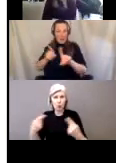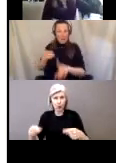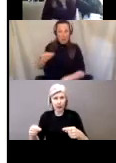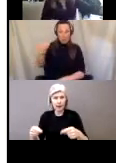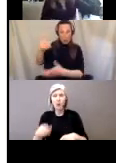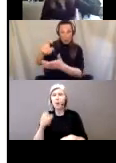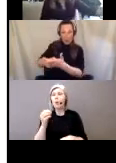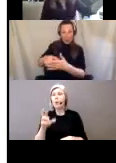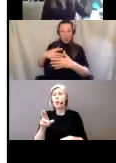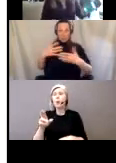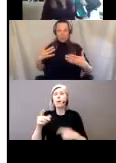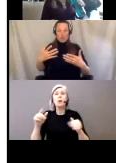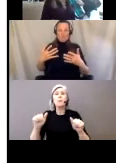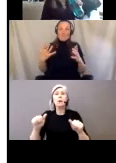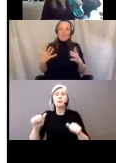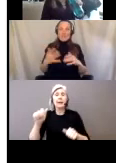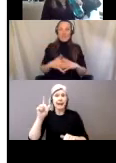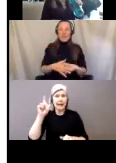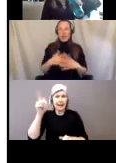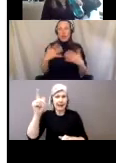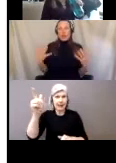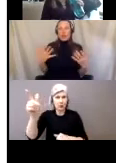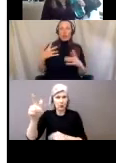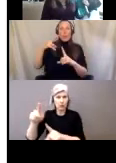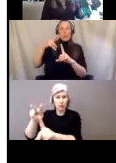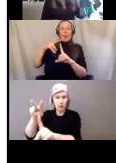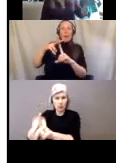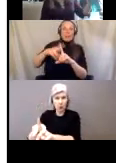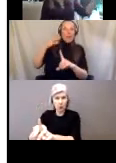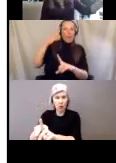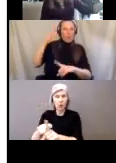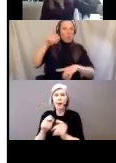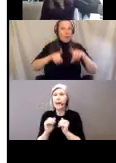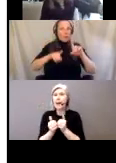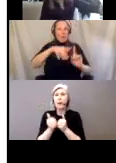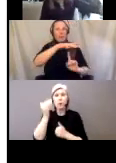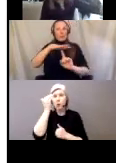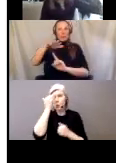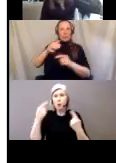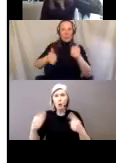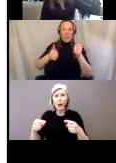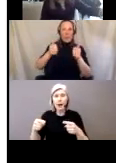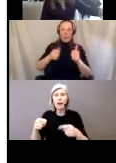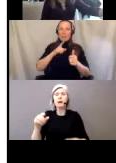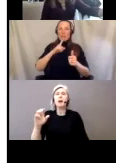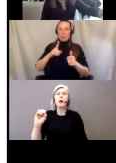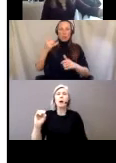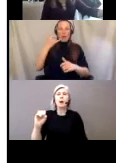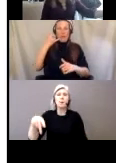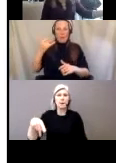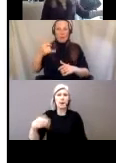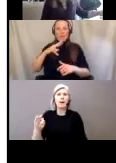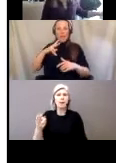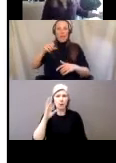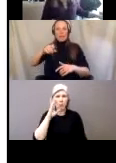la réservation sera faite plus tard. Alors, on va certainement vous appeler, SPO va vous